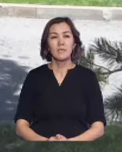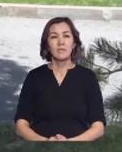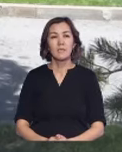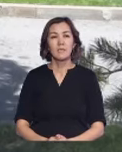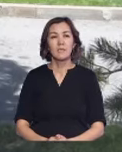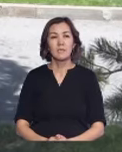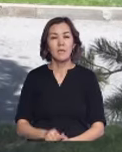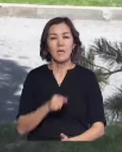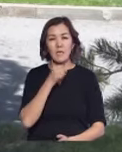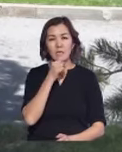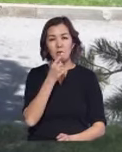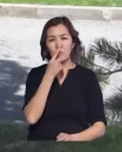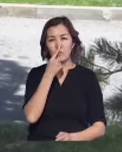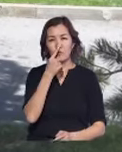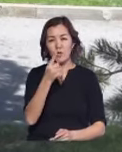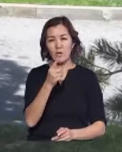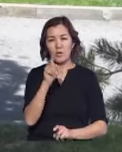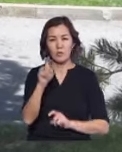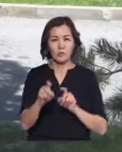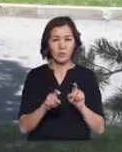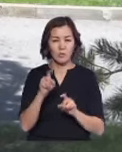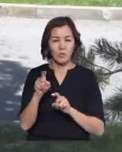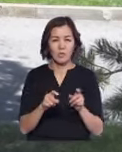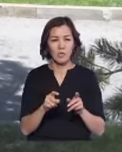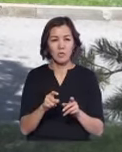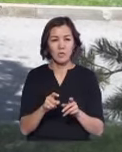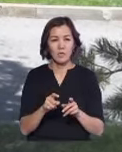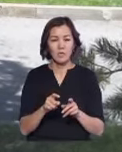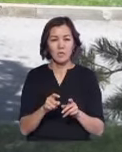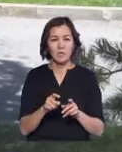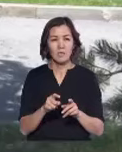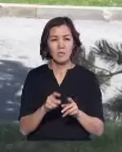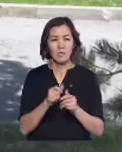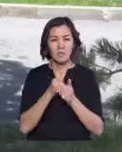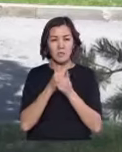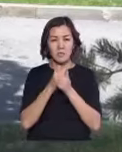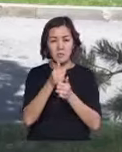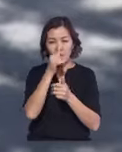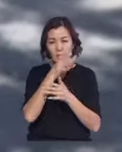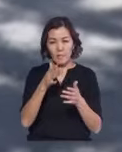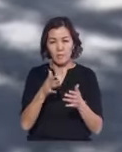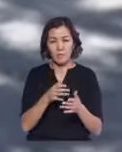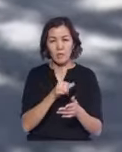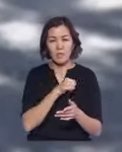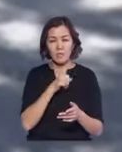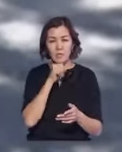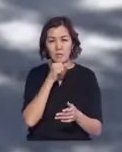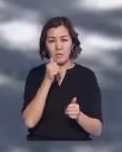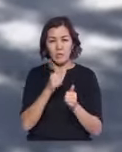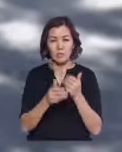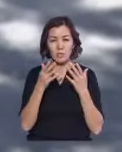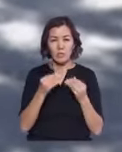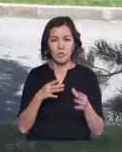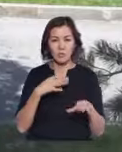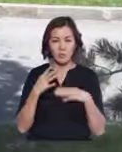қашықта жүгіреді ғой. Сондықтан да кейде балалар қанша жерден жас болса да атамызға жете алмай да қалатын кездері болады. Күнделік жүгіргеннен кейін бұл кісінің